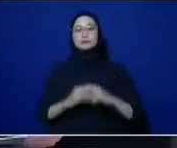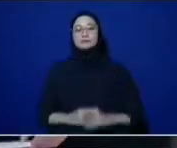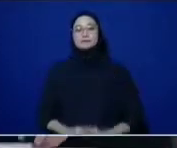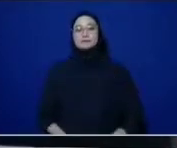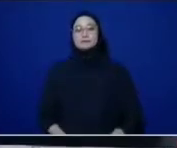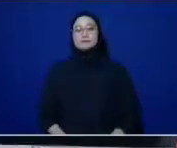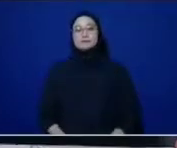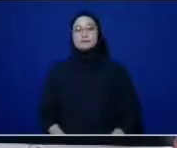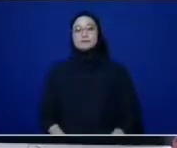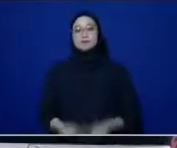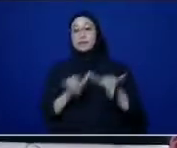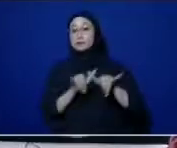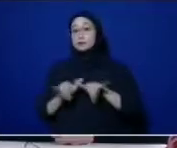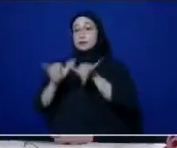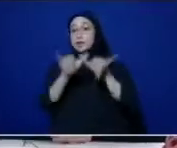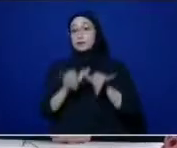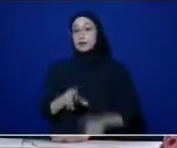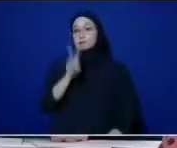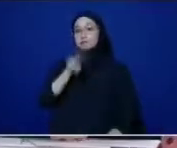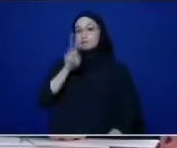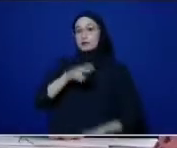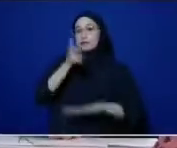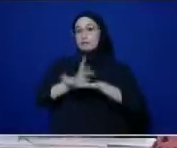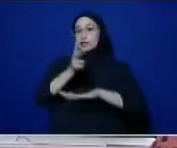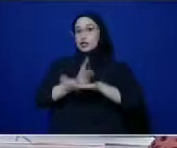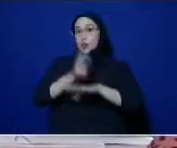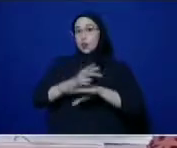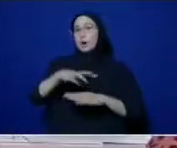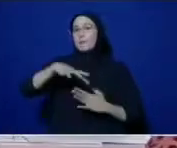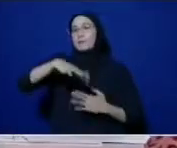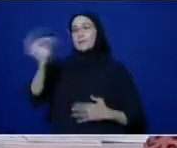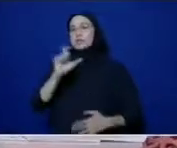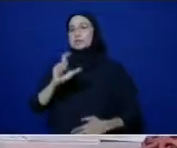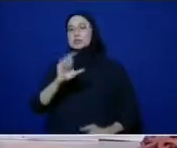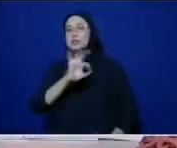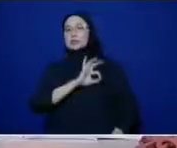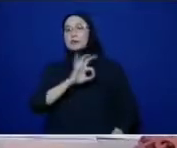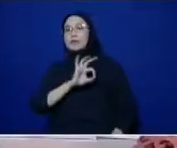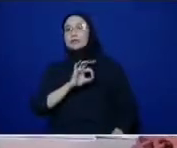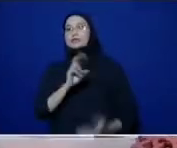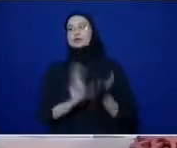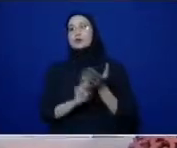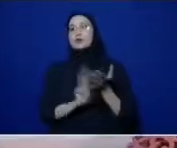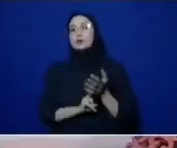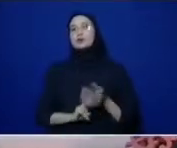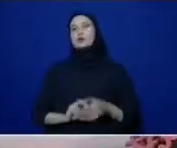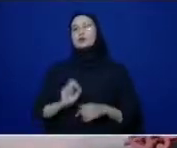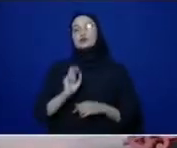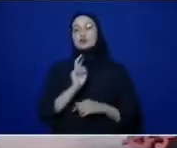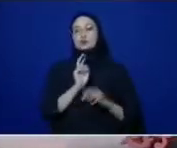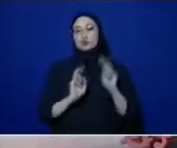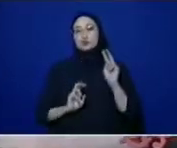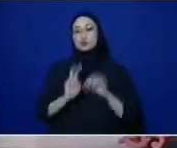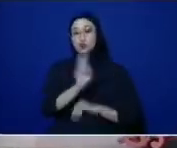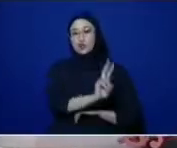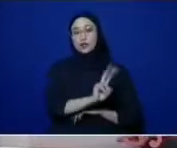video yang dipilih oleh Capres 02 adalah video